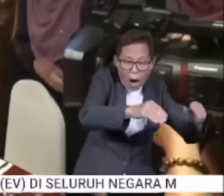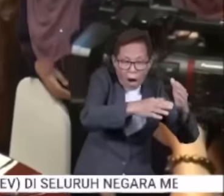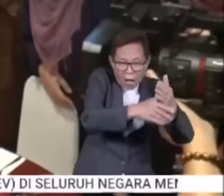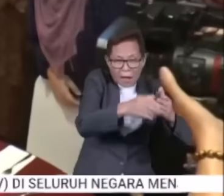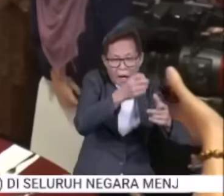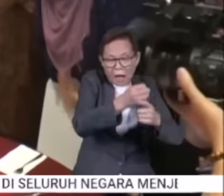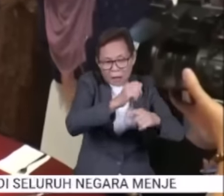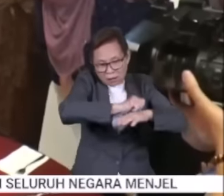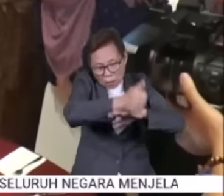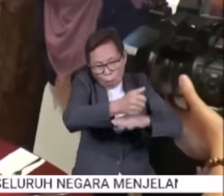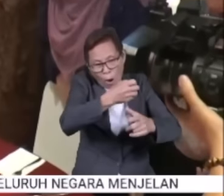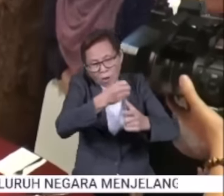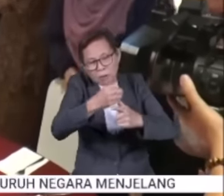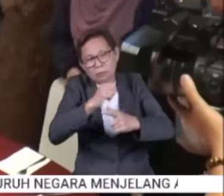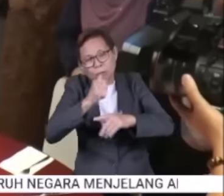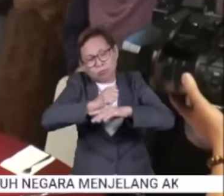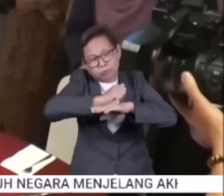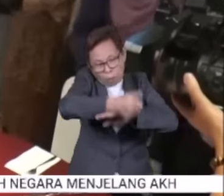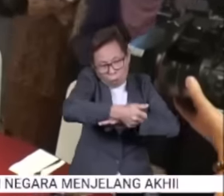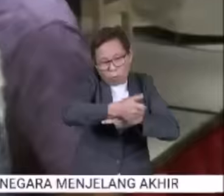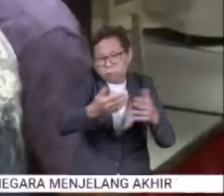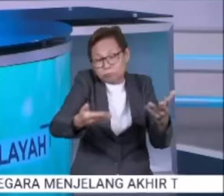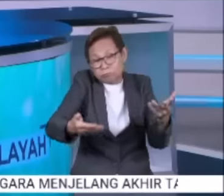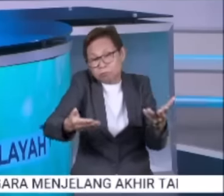atau sebaliknya.